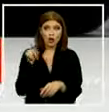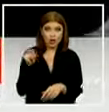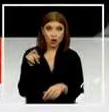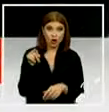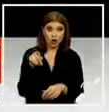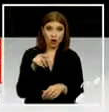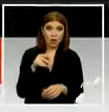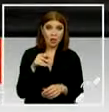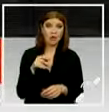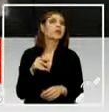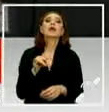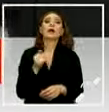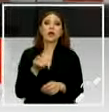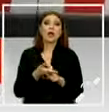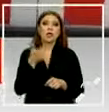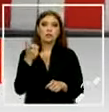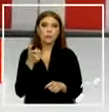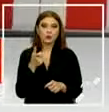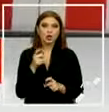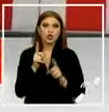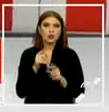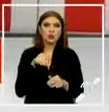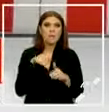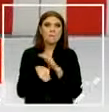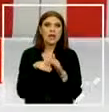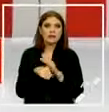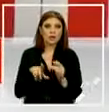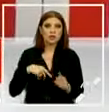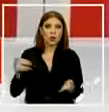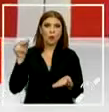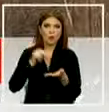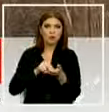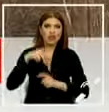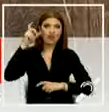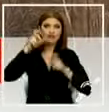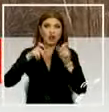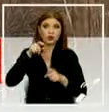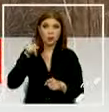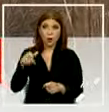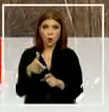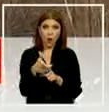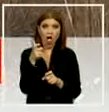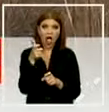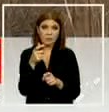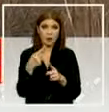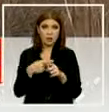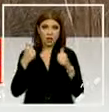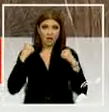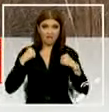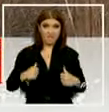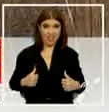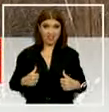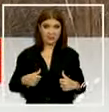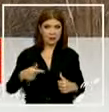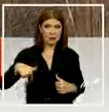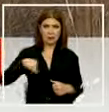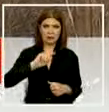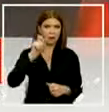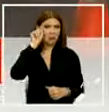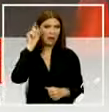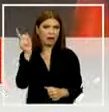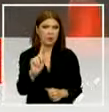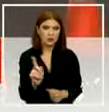fusese concediat, iar în unele dintre mesaje erau atașate poze cu el înarmat și cu vestă antiglonți, însă nimeni nu l-a luat în